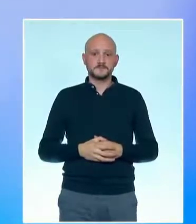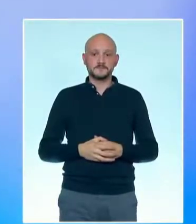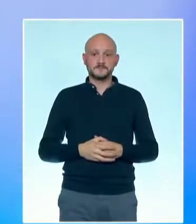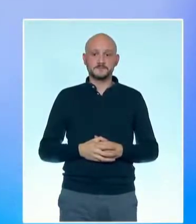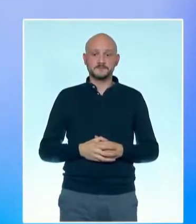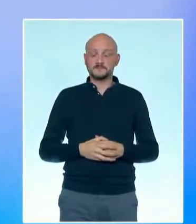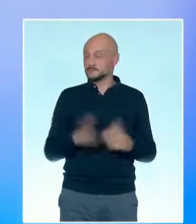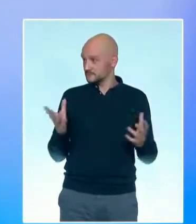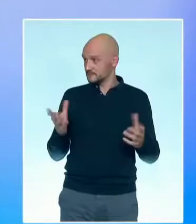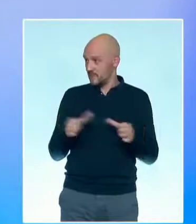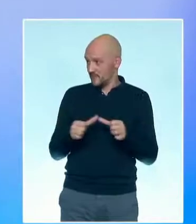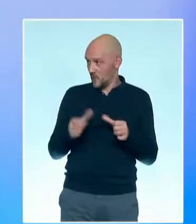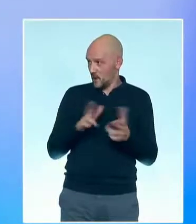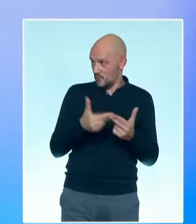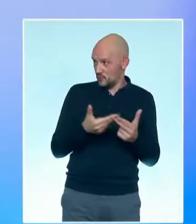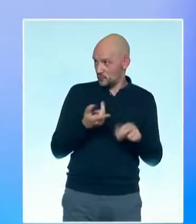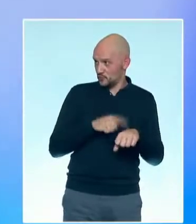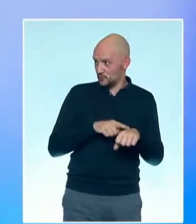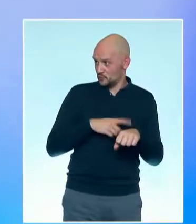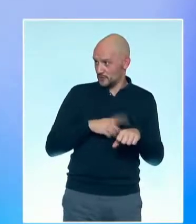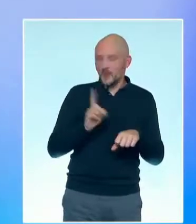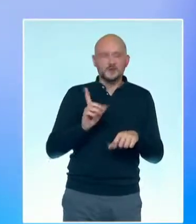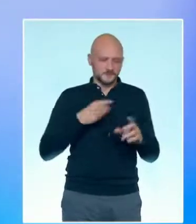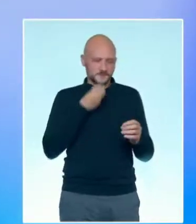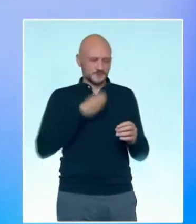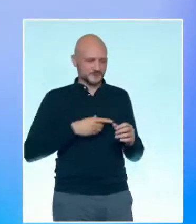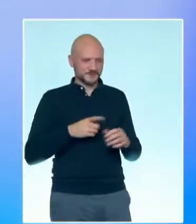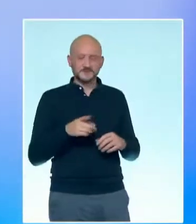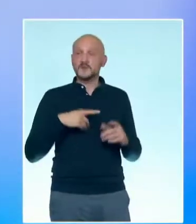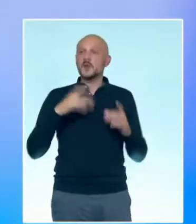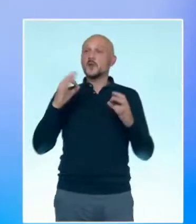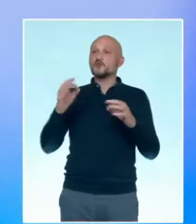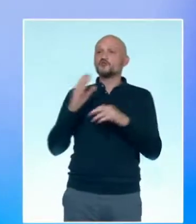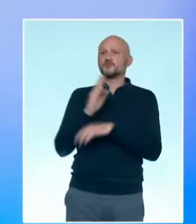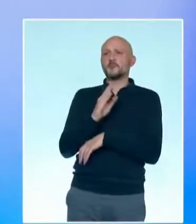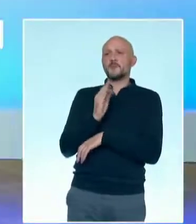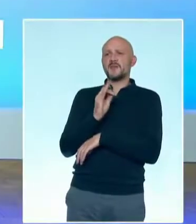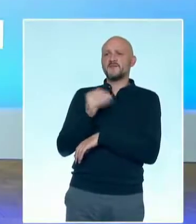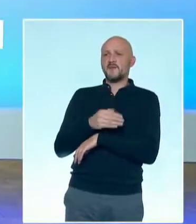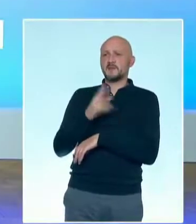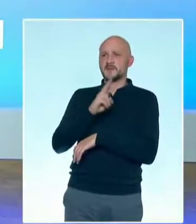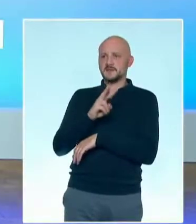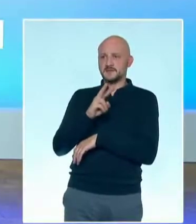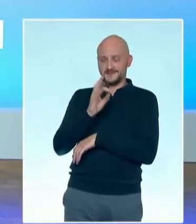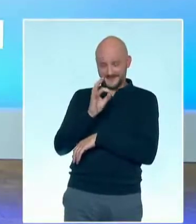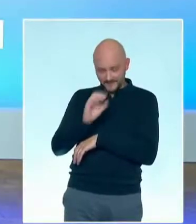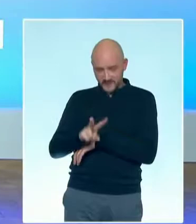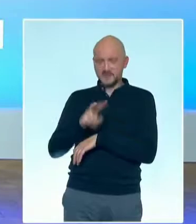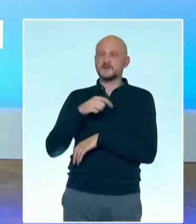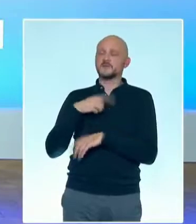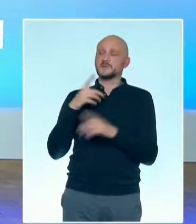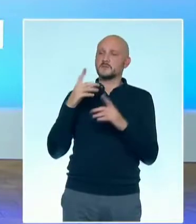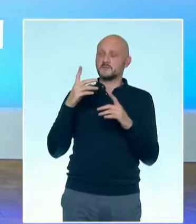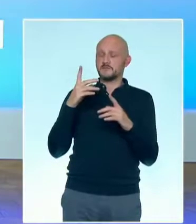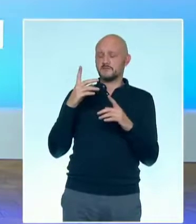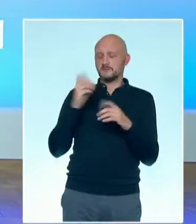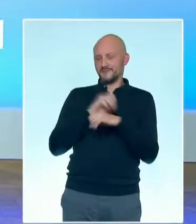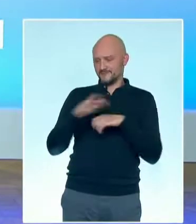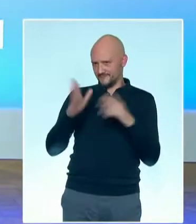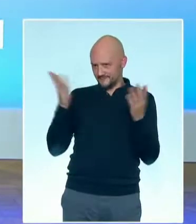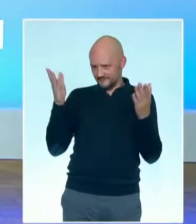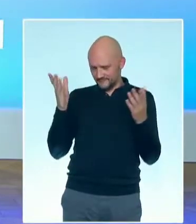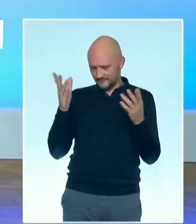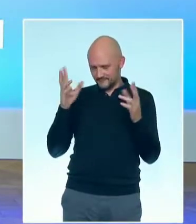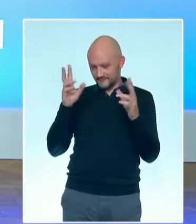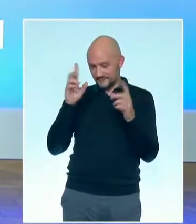Ah, pardon. Bonjour, Elisa Bertolomé pour BFM TV. J'avais deux questions également. Ah, ils font exprès. Vous avez parlé des marchés de Noël